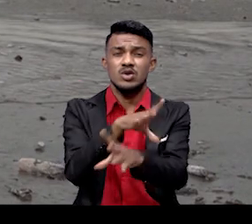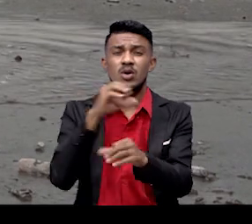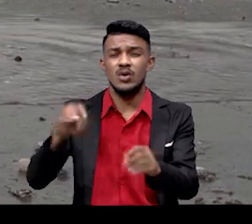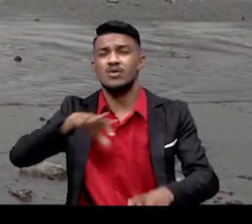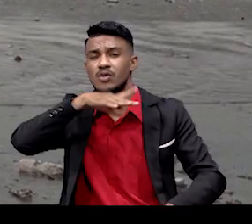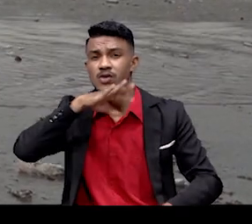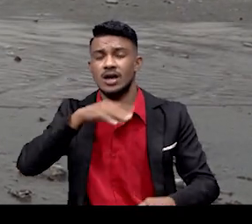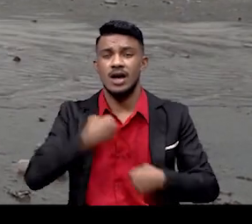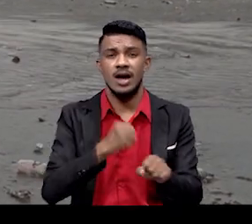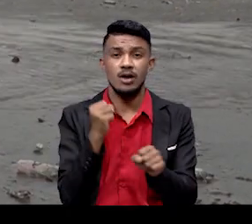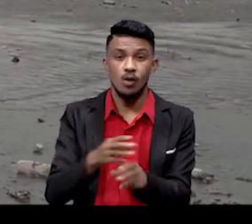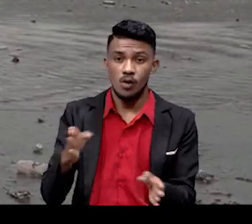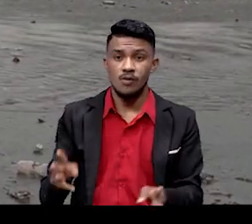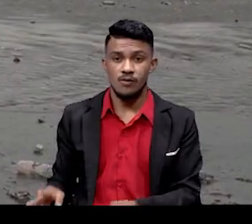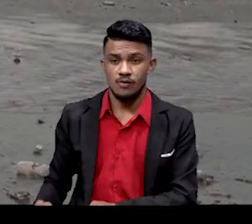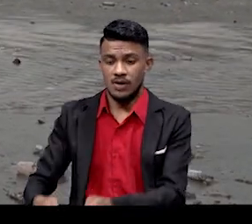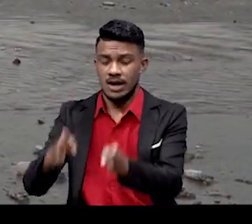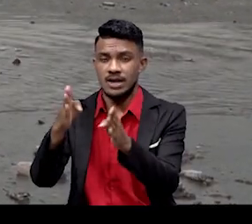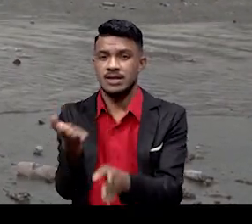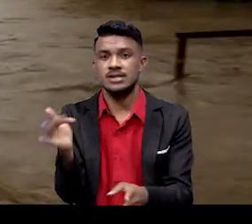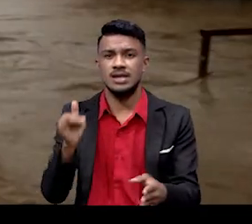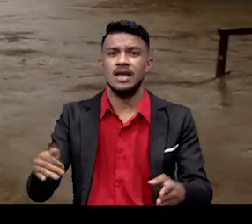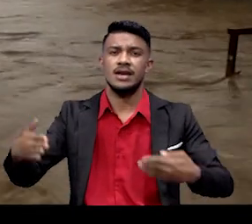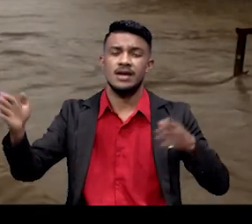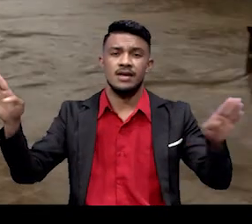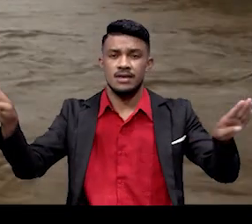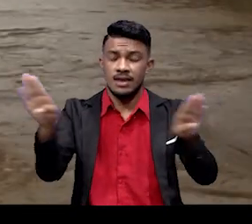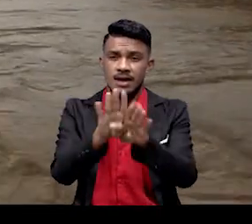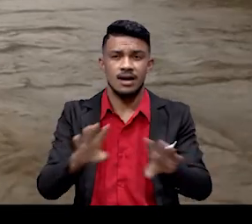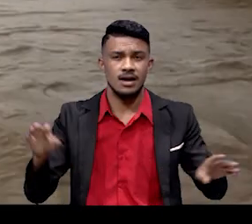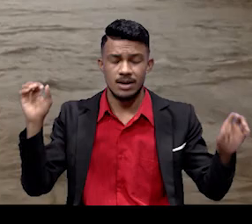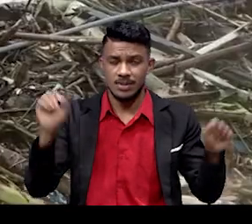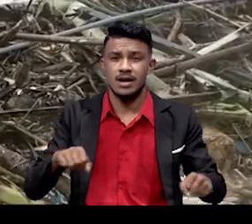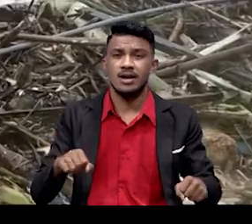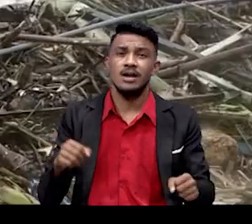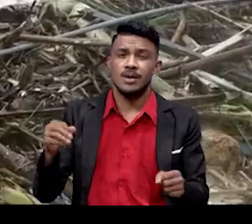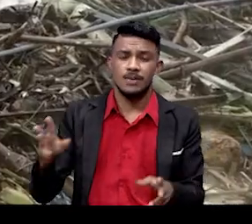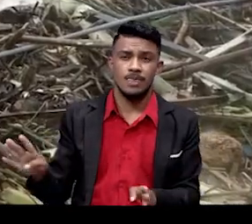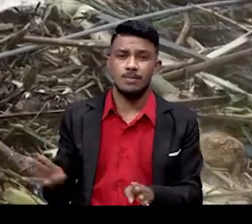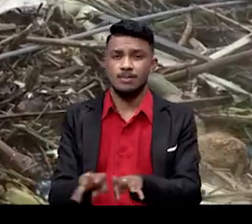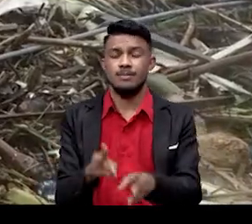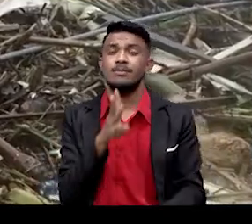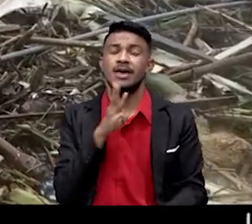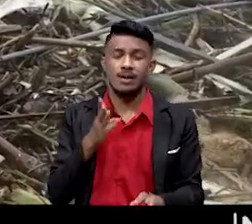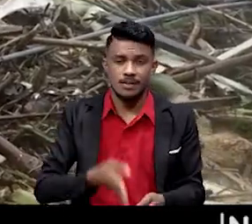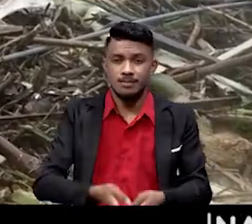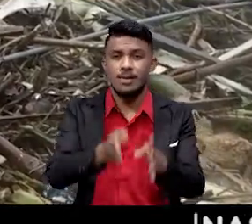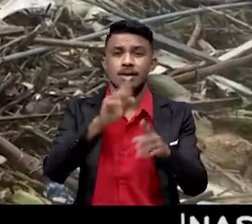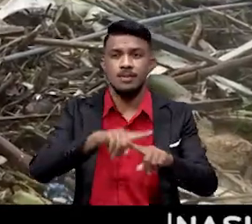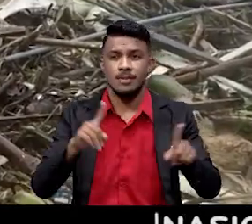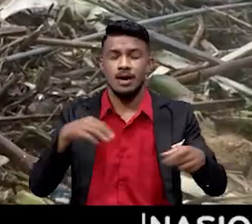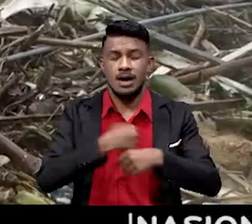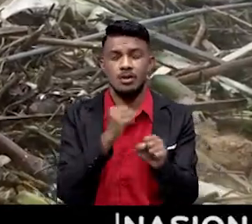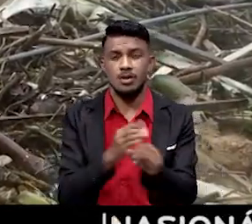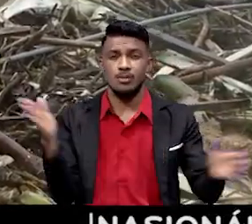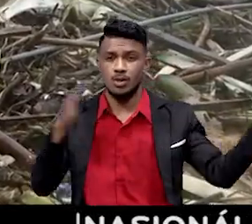sira intupido, no medida drainagem kik, la bela acumula volume B nebe iha, e kusmai, hamosu